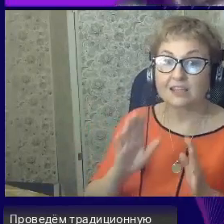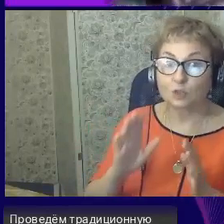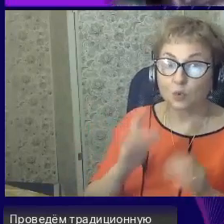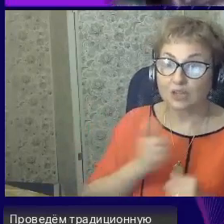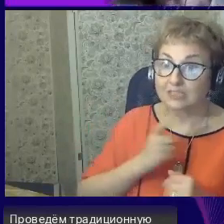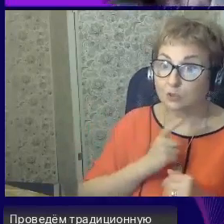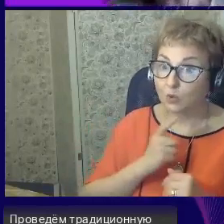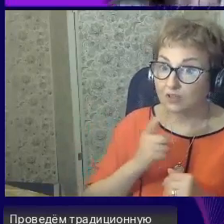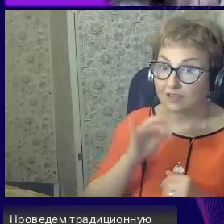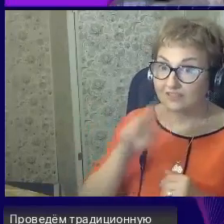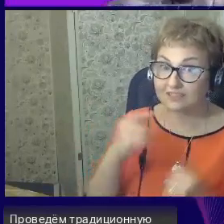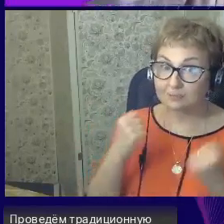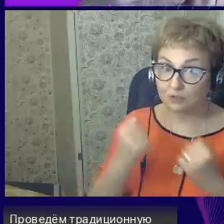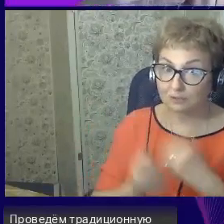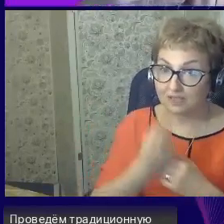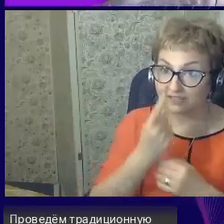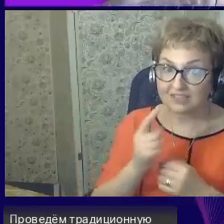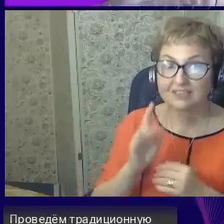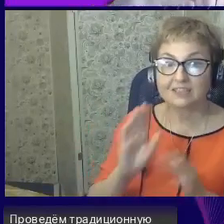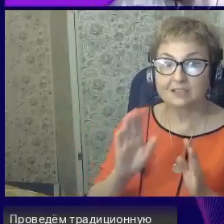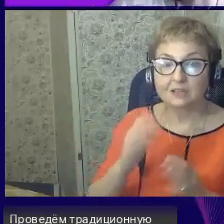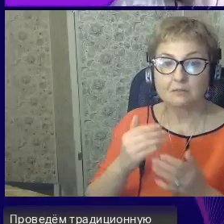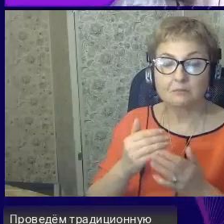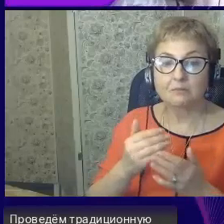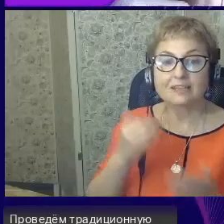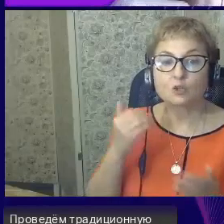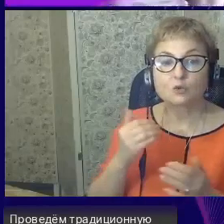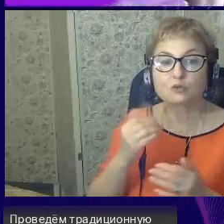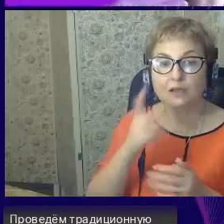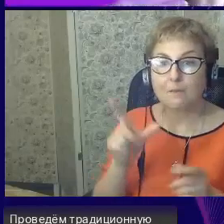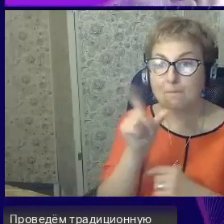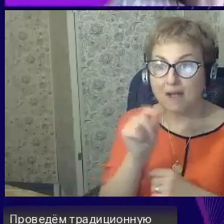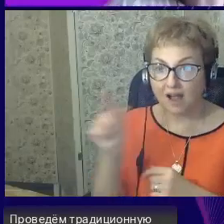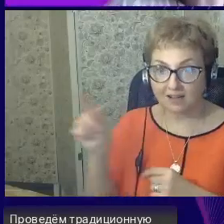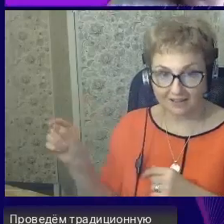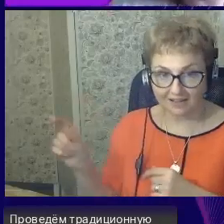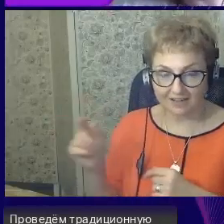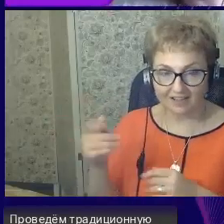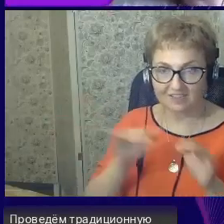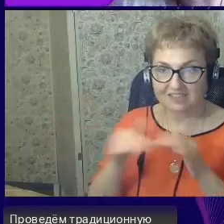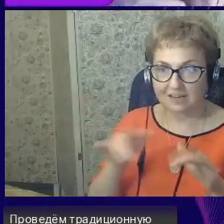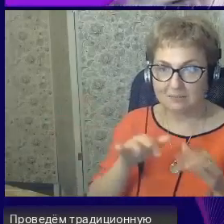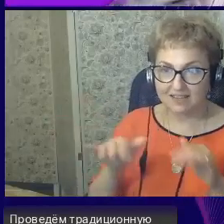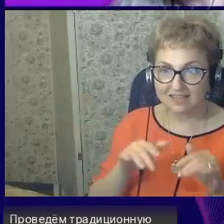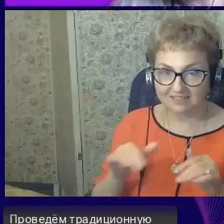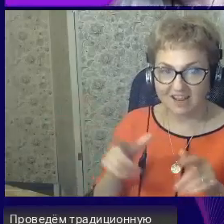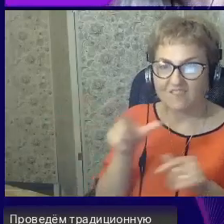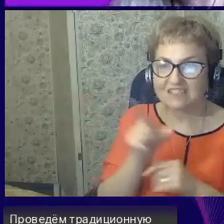появились не только сольные виды спорта, но и виды спорта, которые подразумевают парное взаимодействие, то